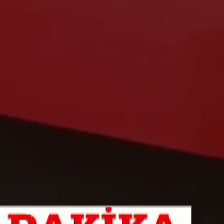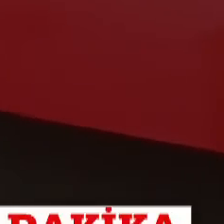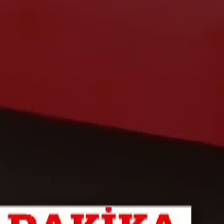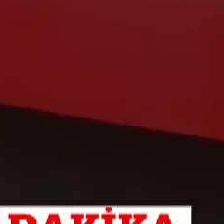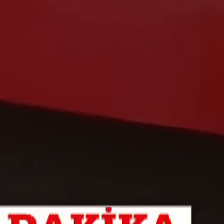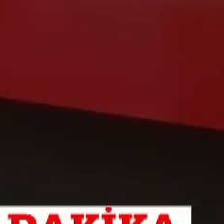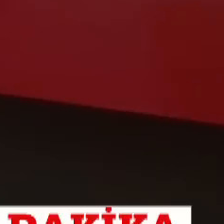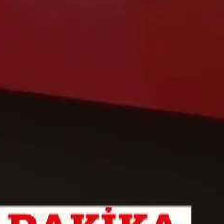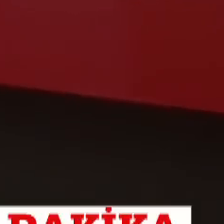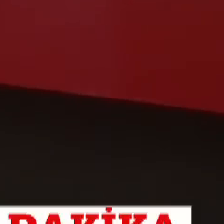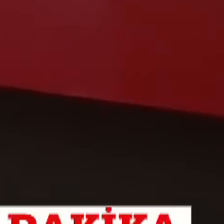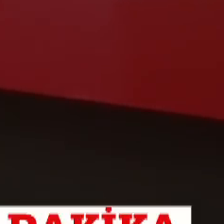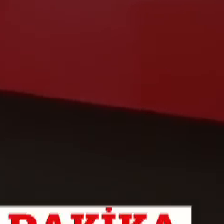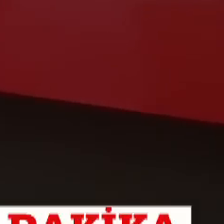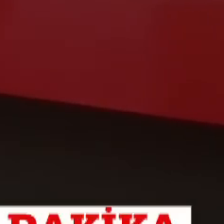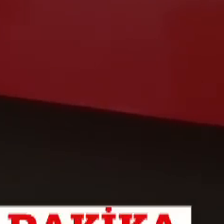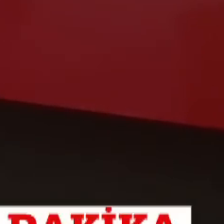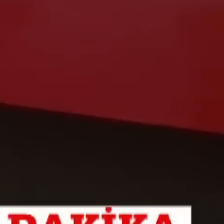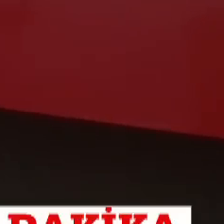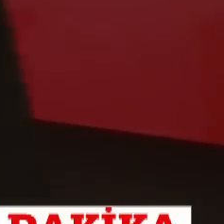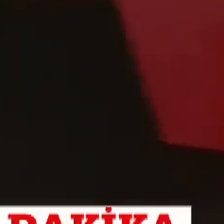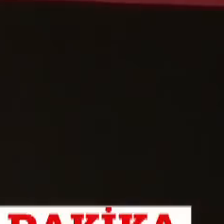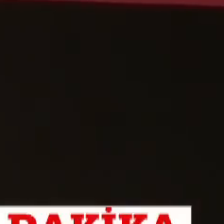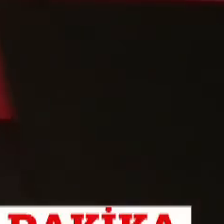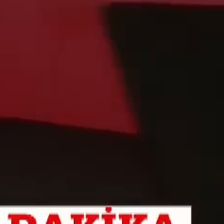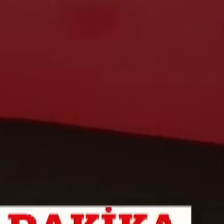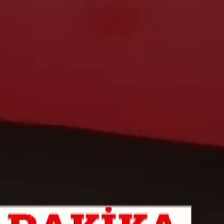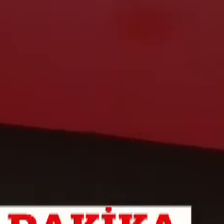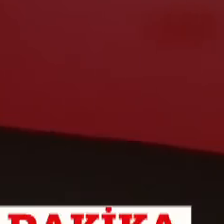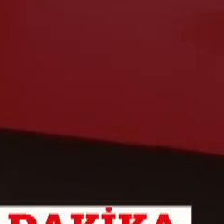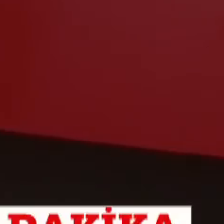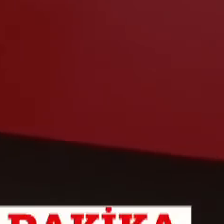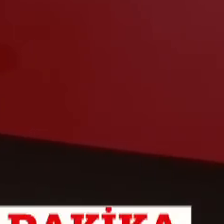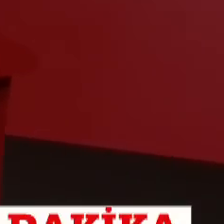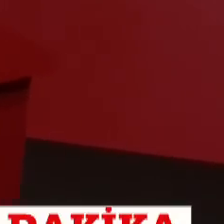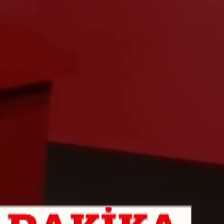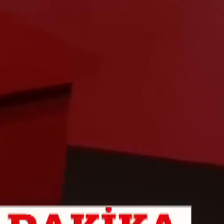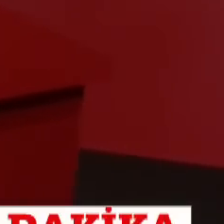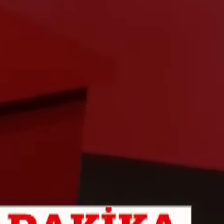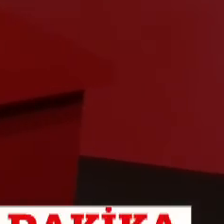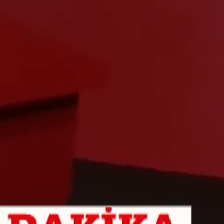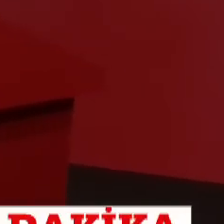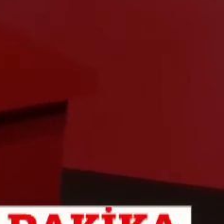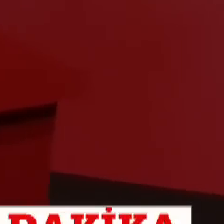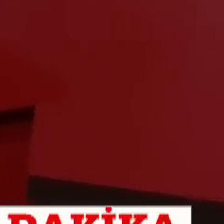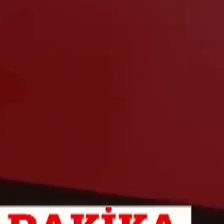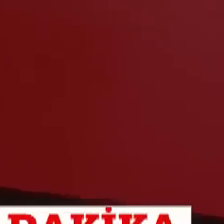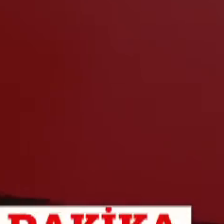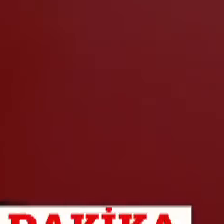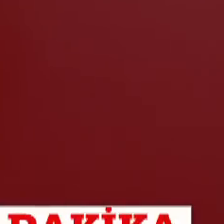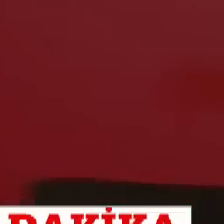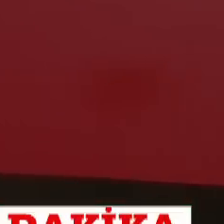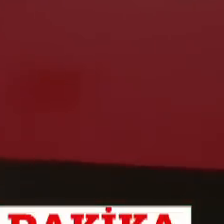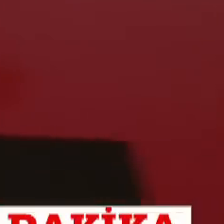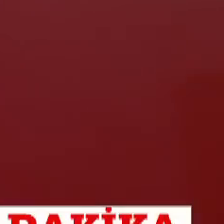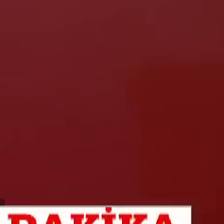açıldığında işte bizim için bugün de mihenk olan, bizim için de kılavuz olan işte